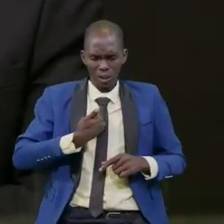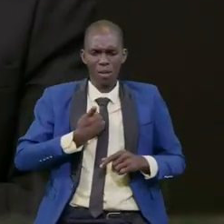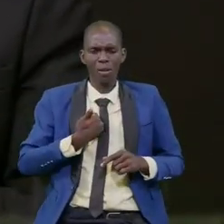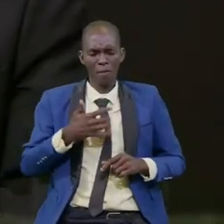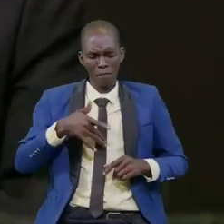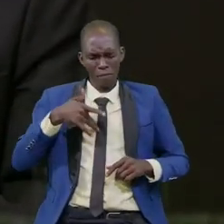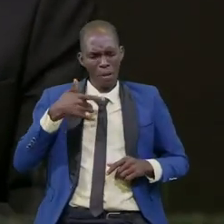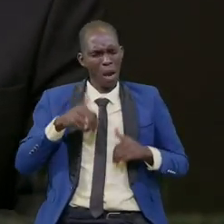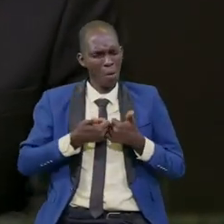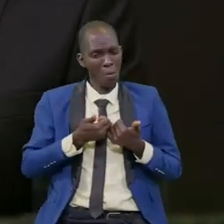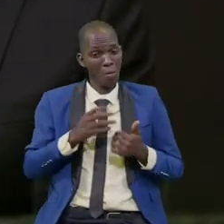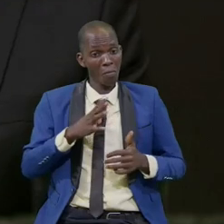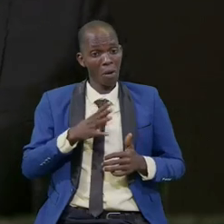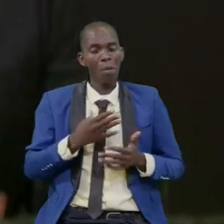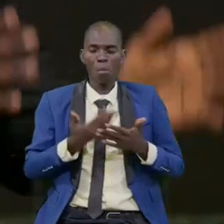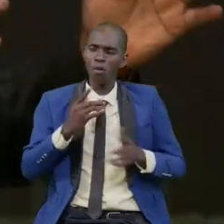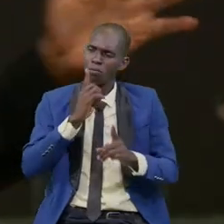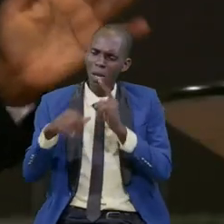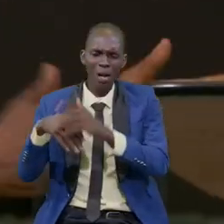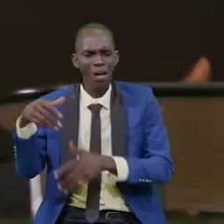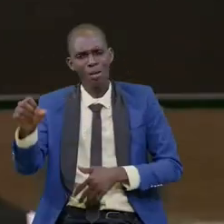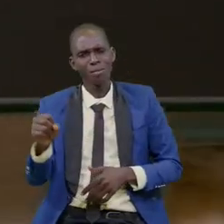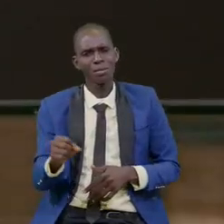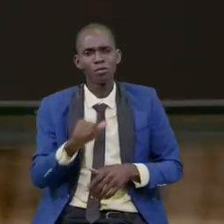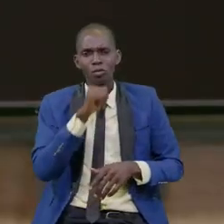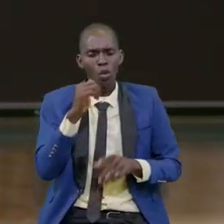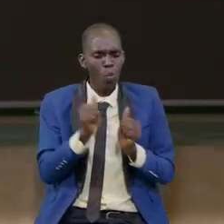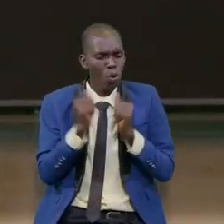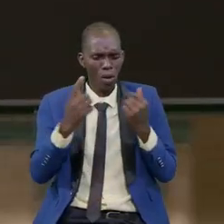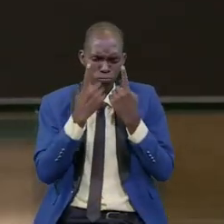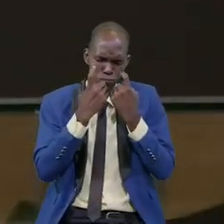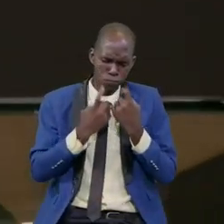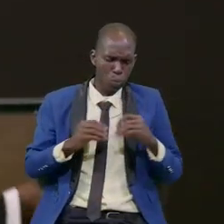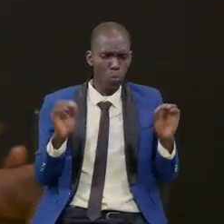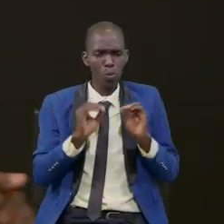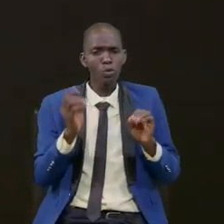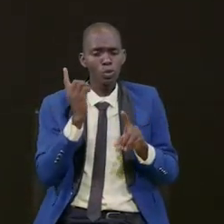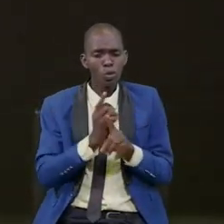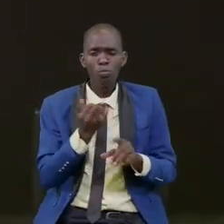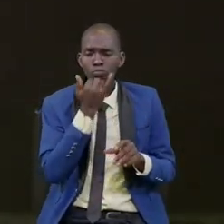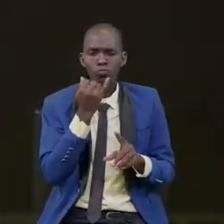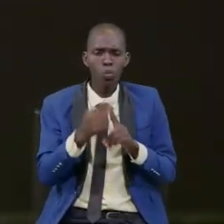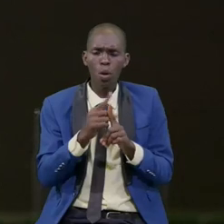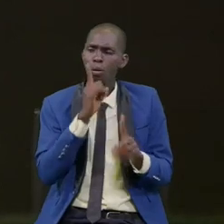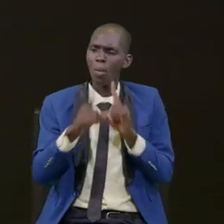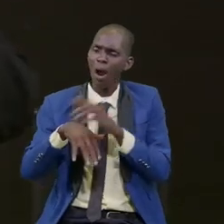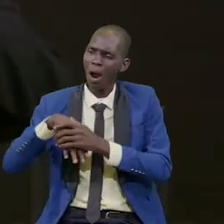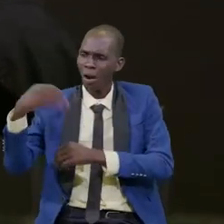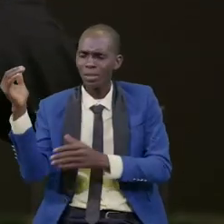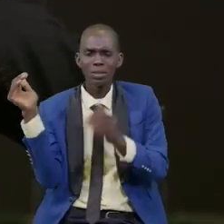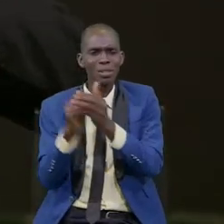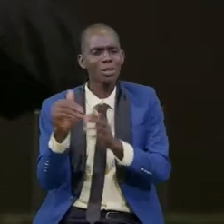enseignes les autres, pourquoi ne pas vous enseigner? Toi qui instruis les autres, pourquoi ne pas t'instruire, pourquoi ne pas